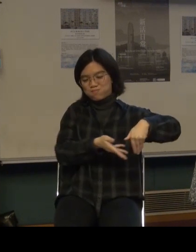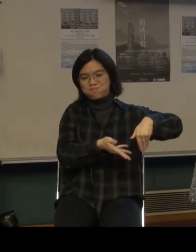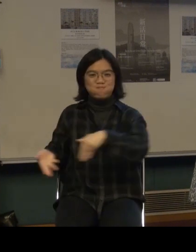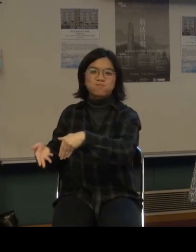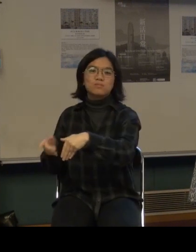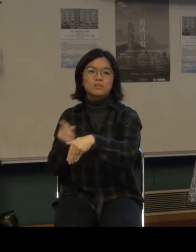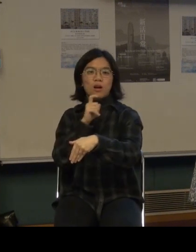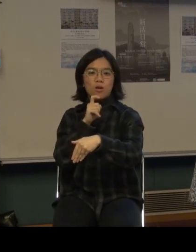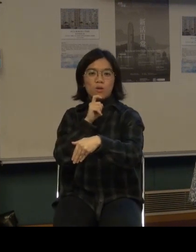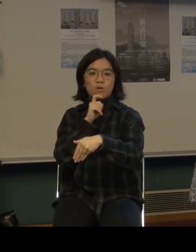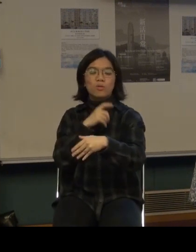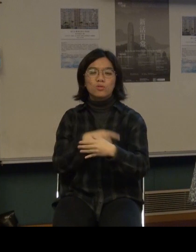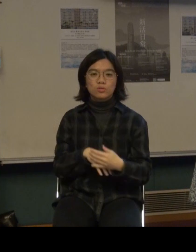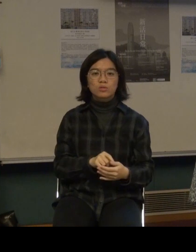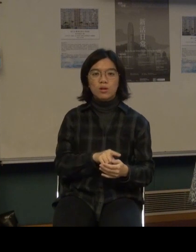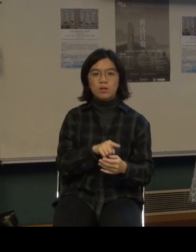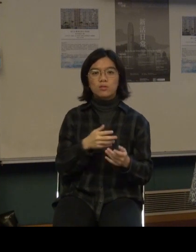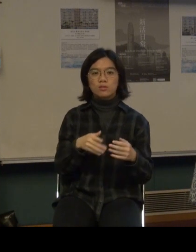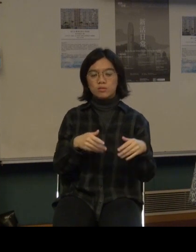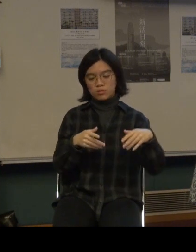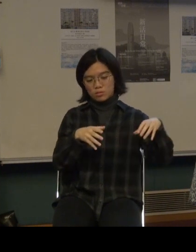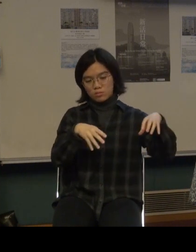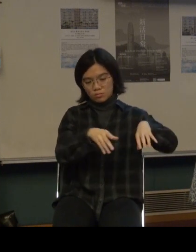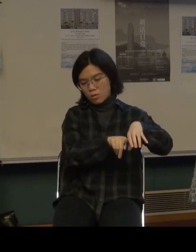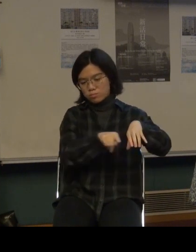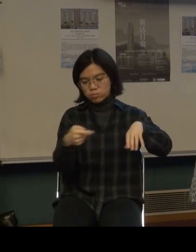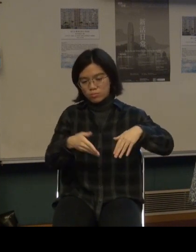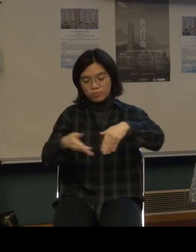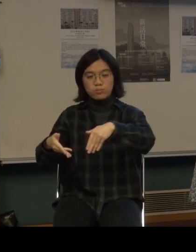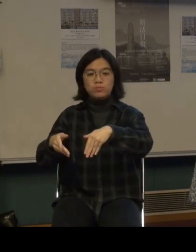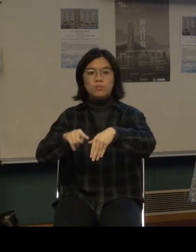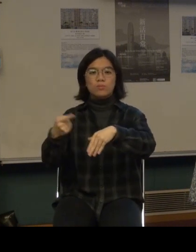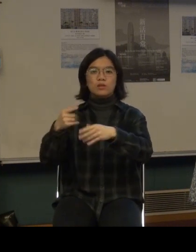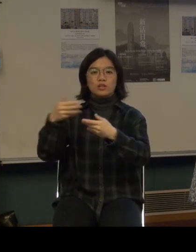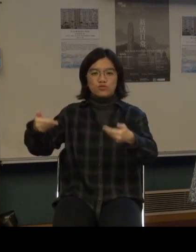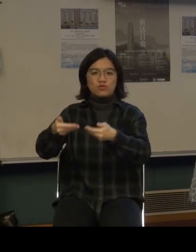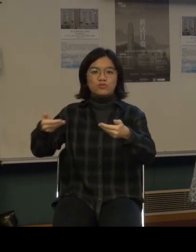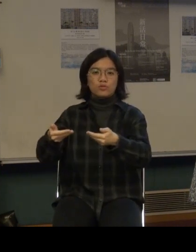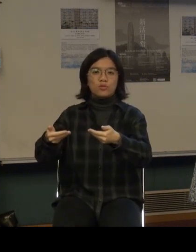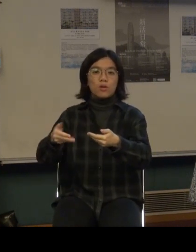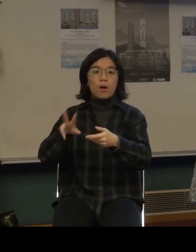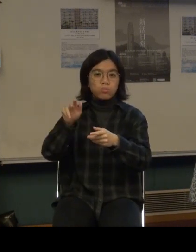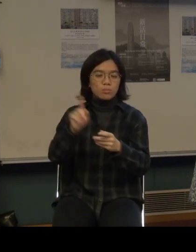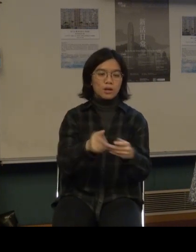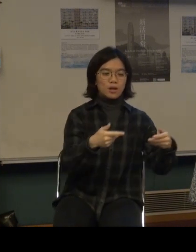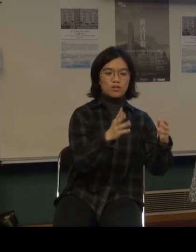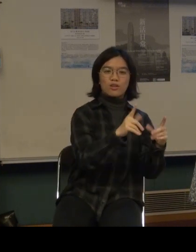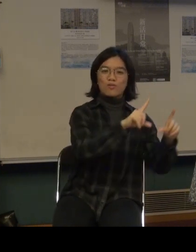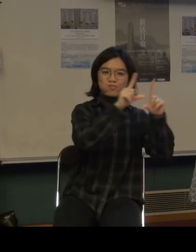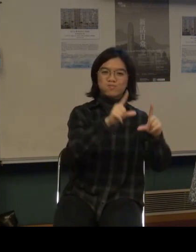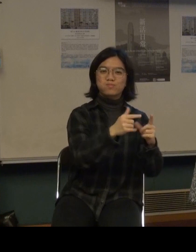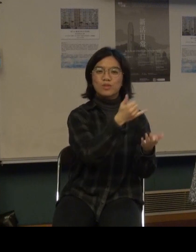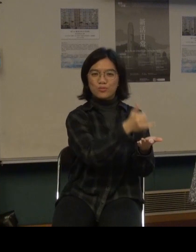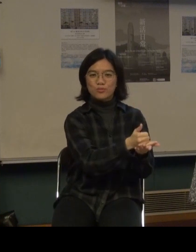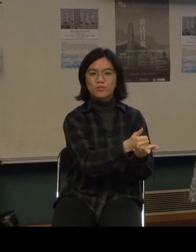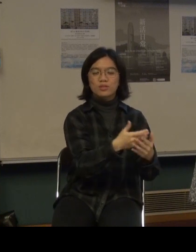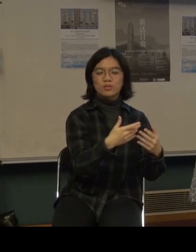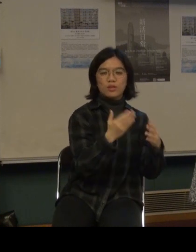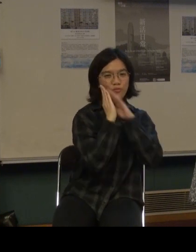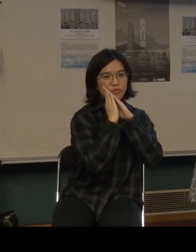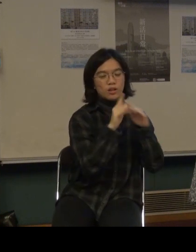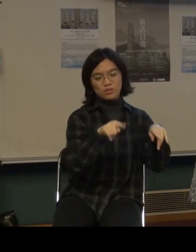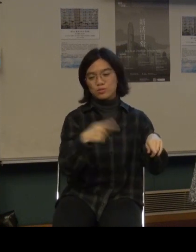至係嗰個嘅廚房嚟嘅，即係話廚房同嗰個居住嘅空間咧係甩開咗嘅。咁啊，佢冇廁所嘅，咁所以佢哋